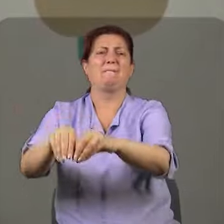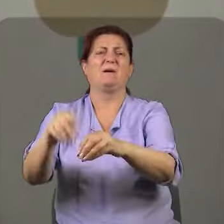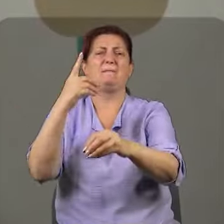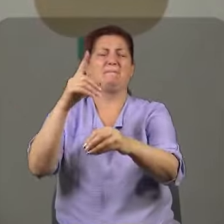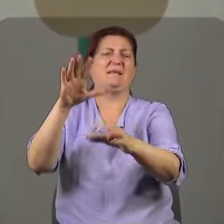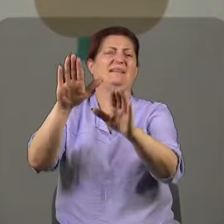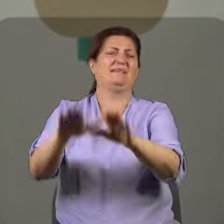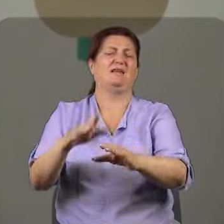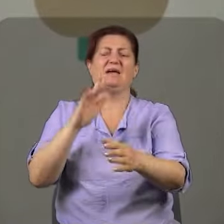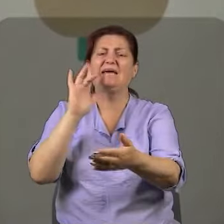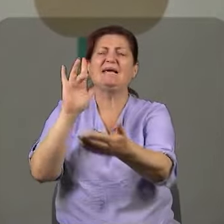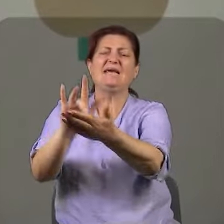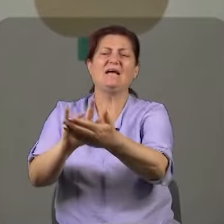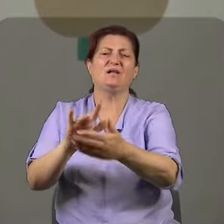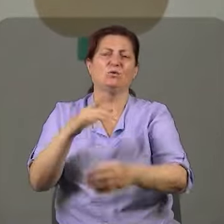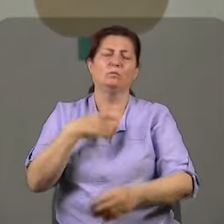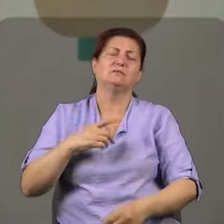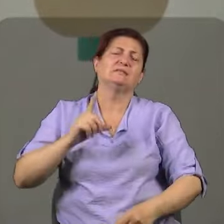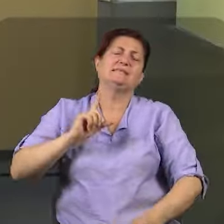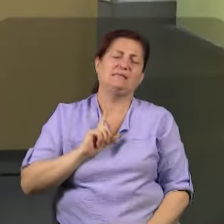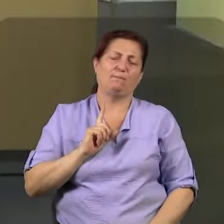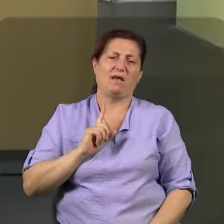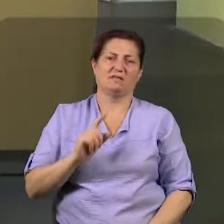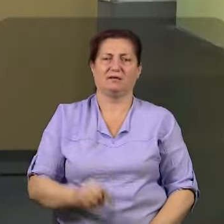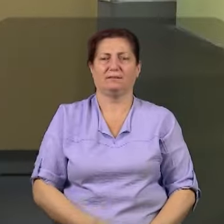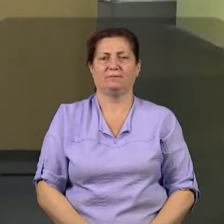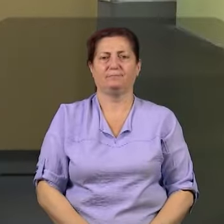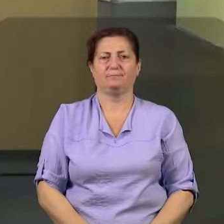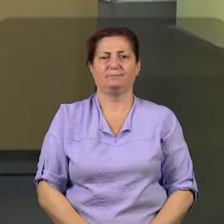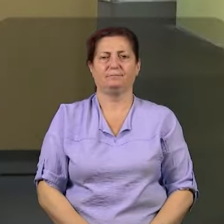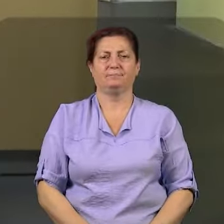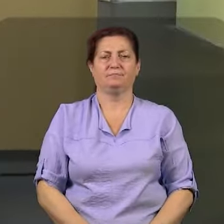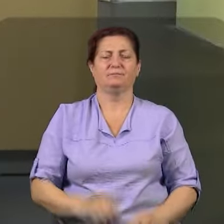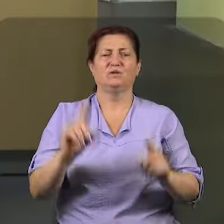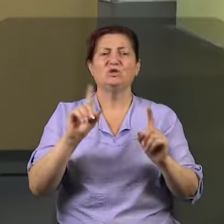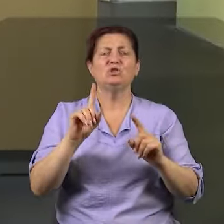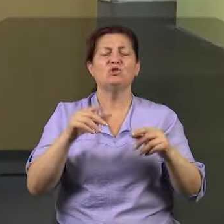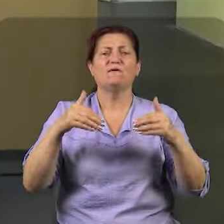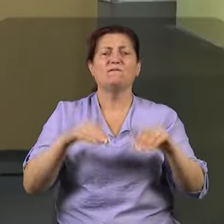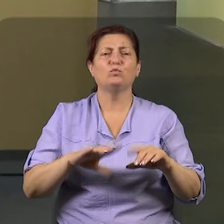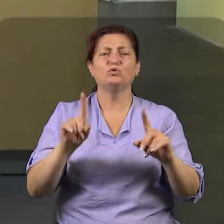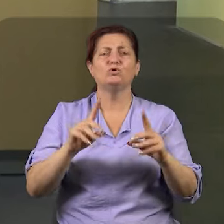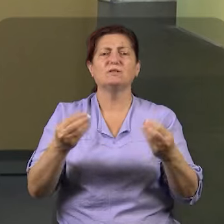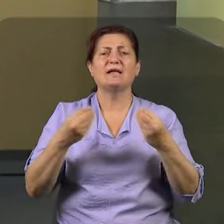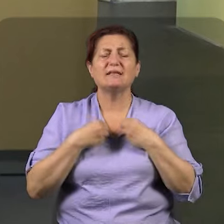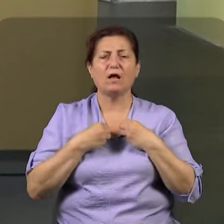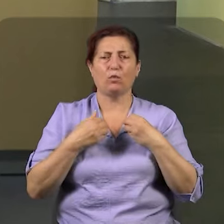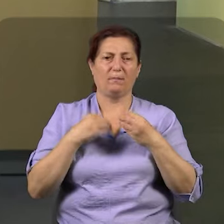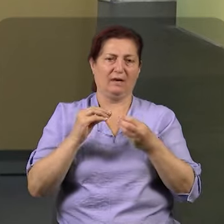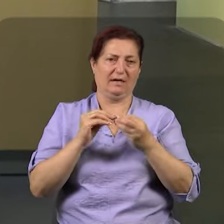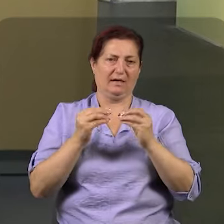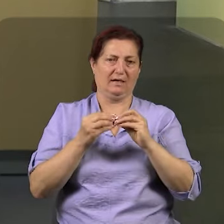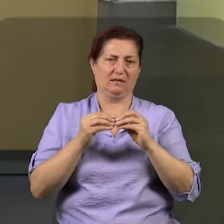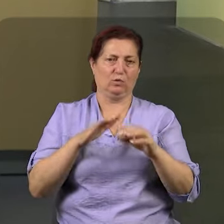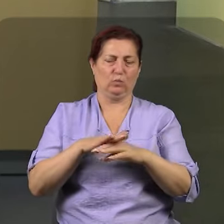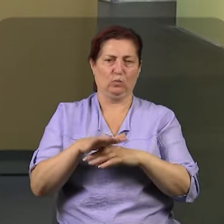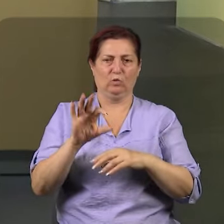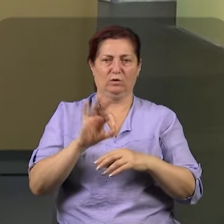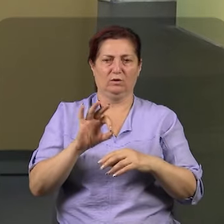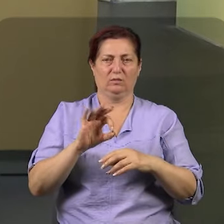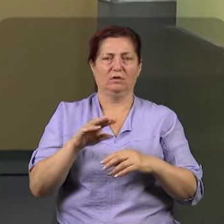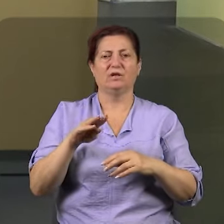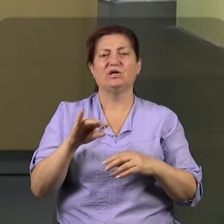կենտրոնացնենք, դվաբար այս էթիկ սպասի։ Ինչի ենք որոշել։ Ինչ ա դա մեզ տալու մեր խնդիրների լուծման համար։ Տիգրան, Այսօր հնարավոր վաղը է,